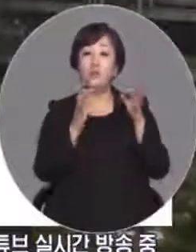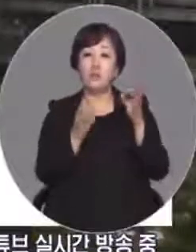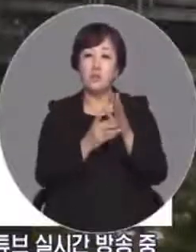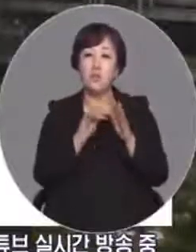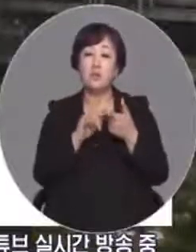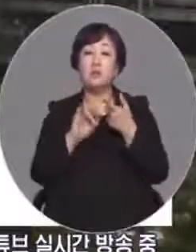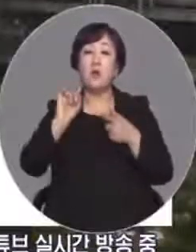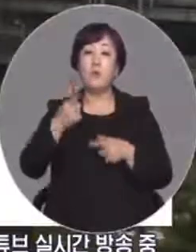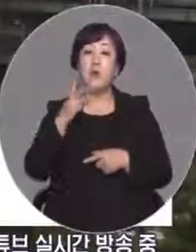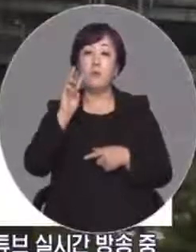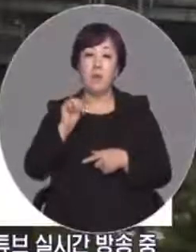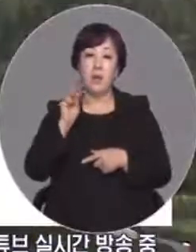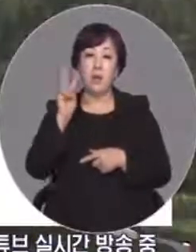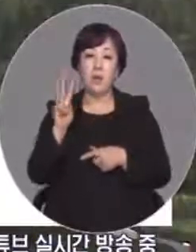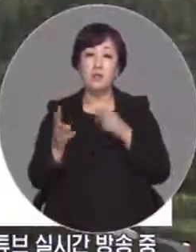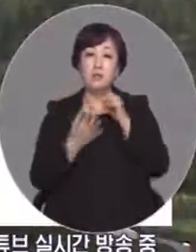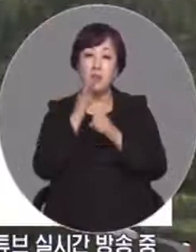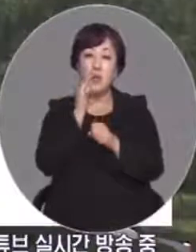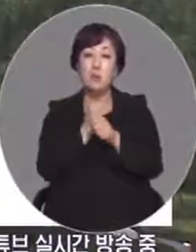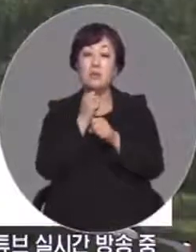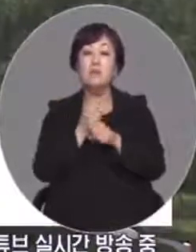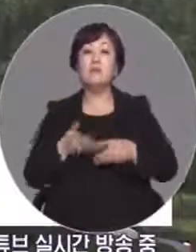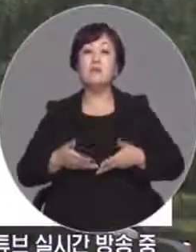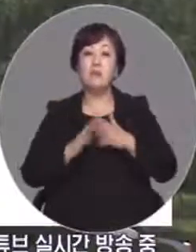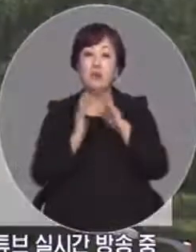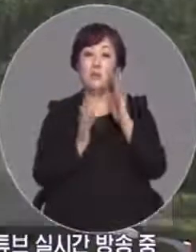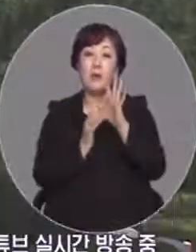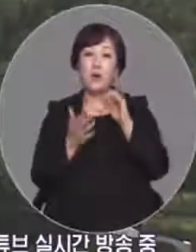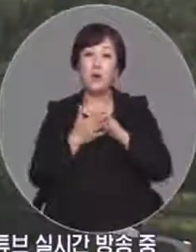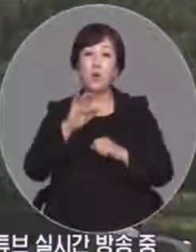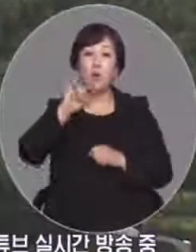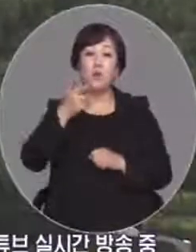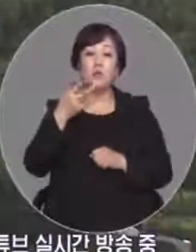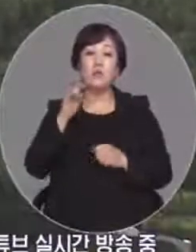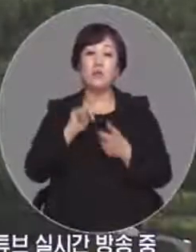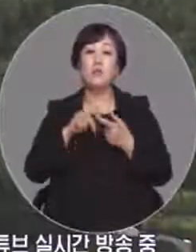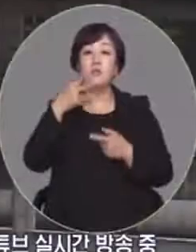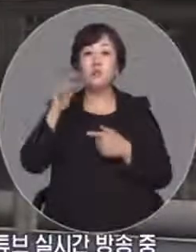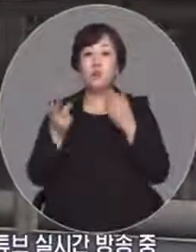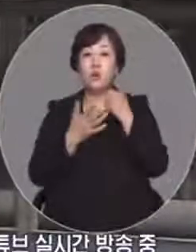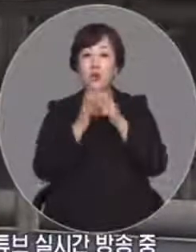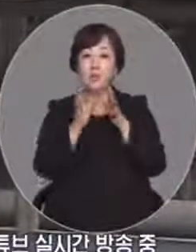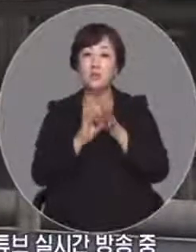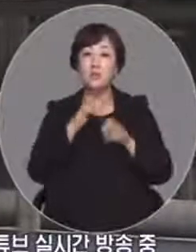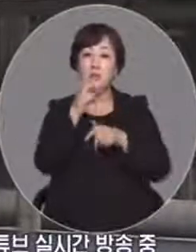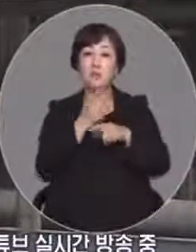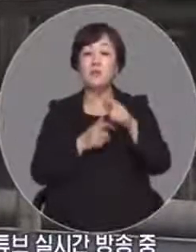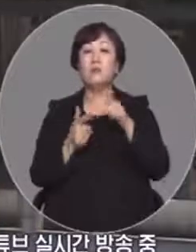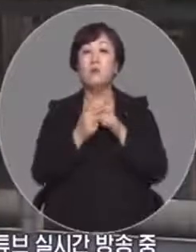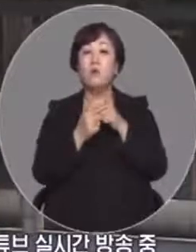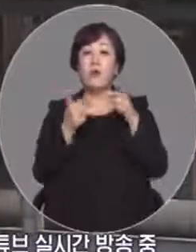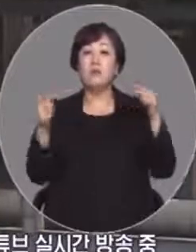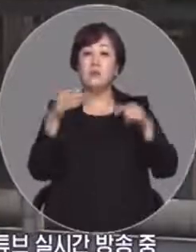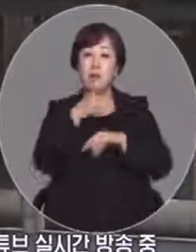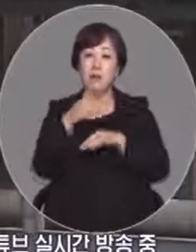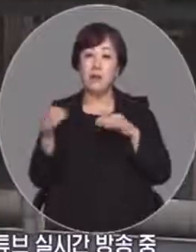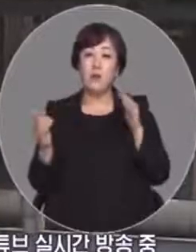통해 100메가와트 이상의 생산 설비를 구축하고 그린 수소 사업까지 사업 영역을 확장할 예정입니다.